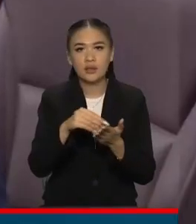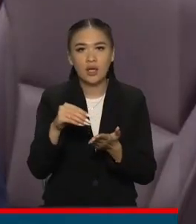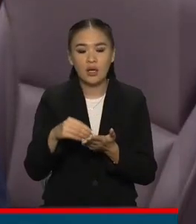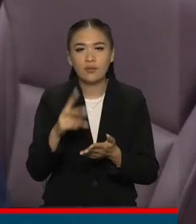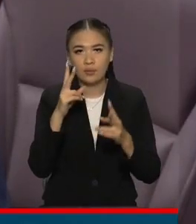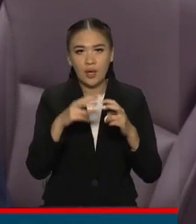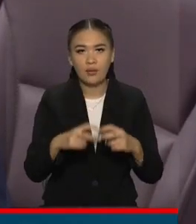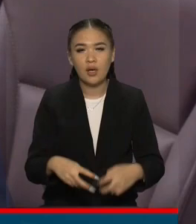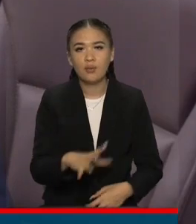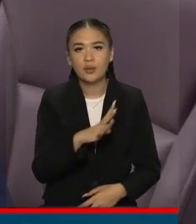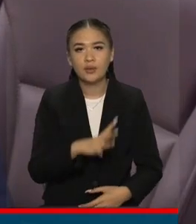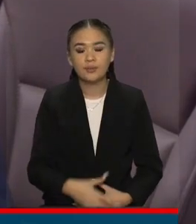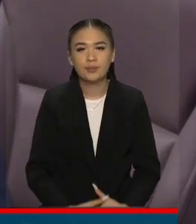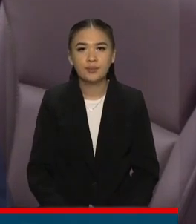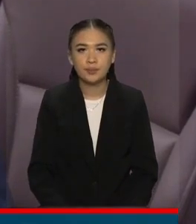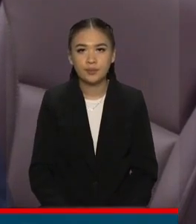қаралды.